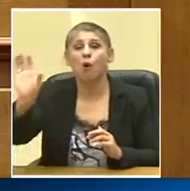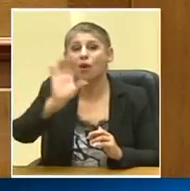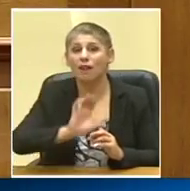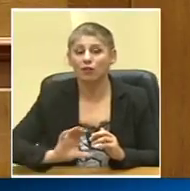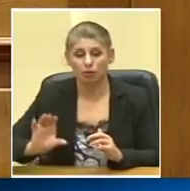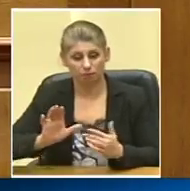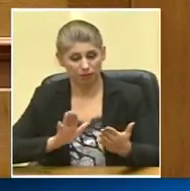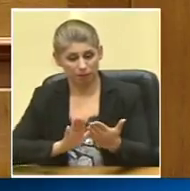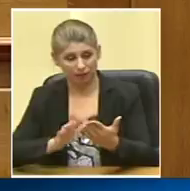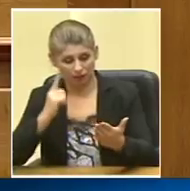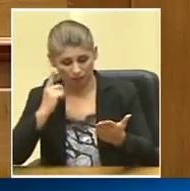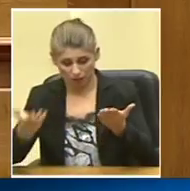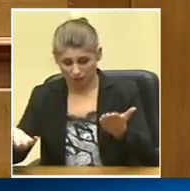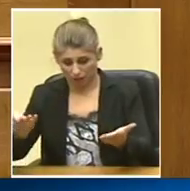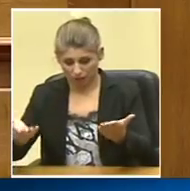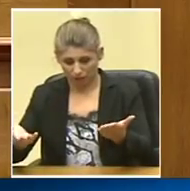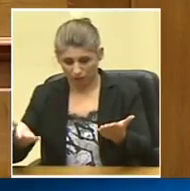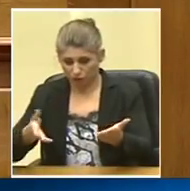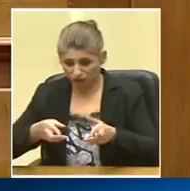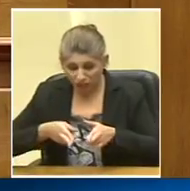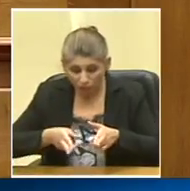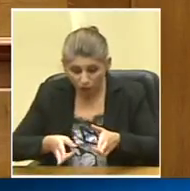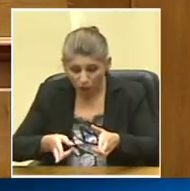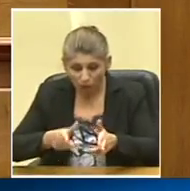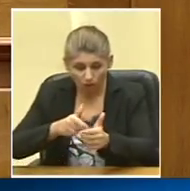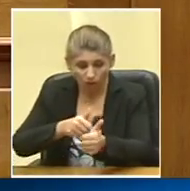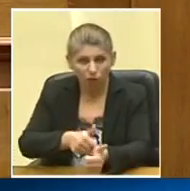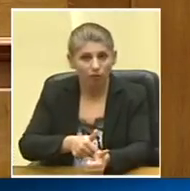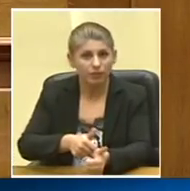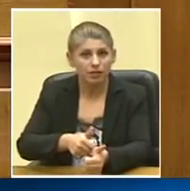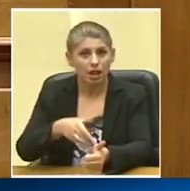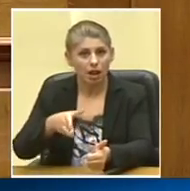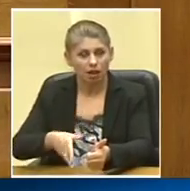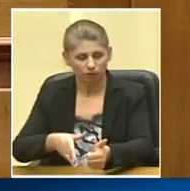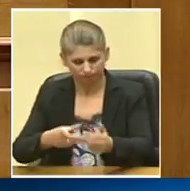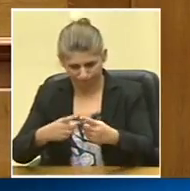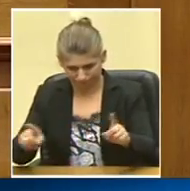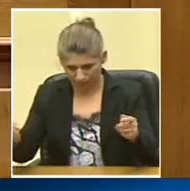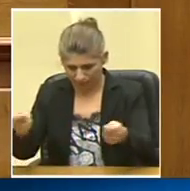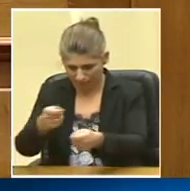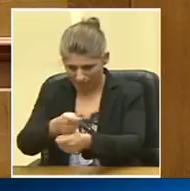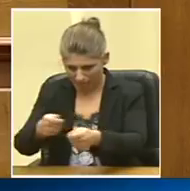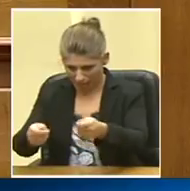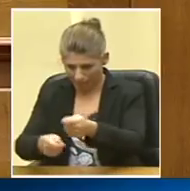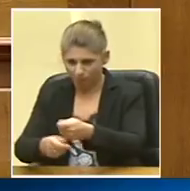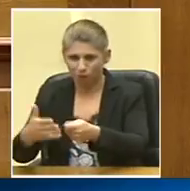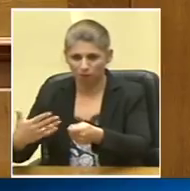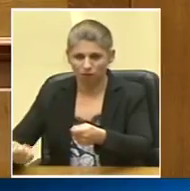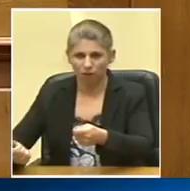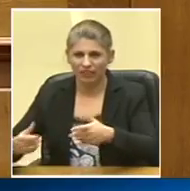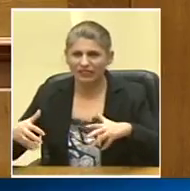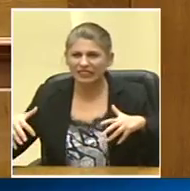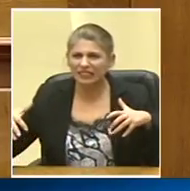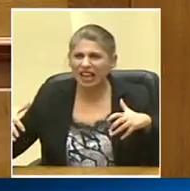μπροστά σε ένα δίλημα. Τι δρόμο θα ακολουθήσει? Αυτόν τον ιδιόμορφο γάμο που δημιουργεί χήμερες και τέρατα